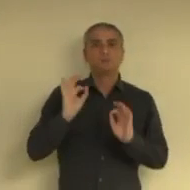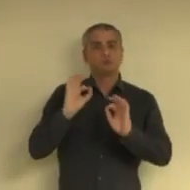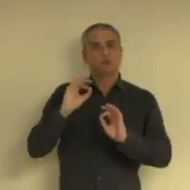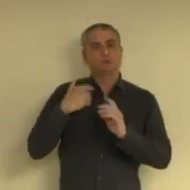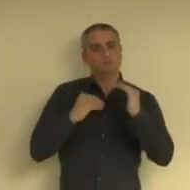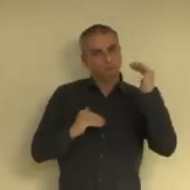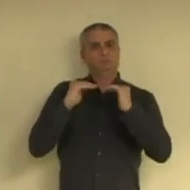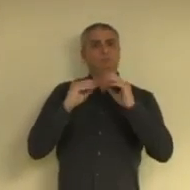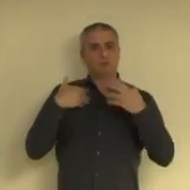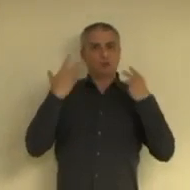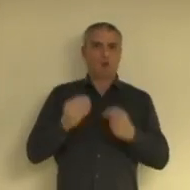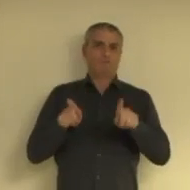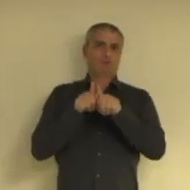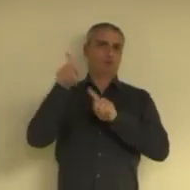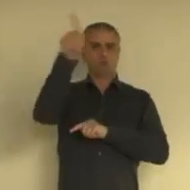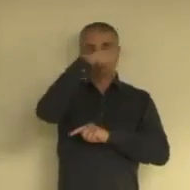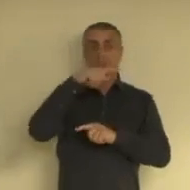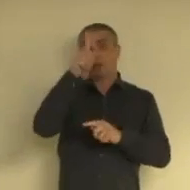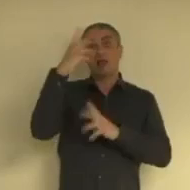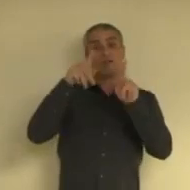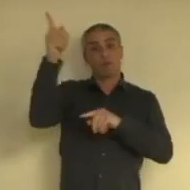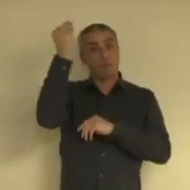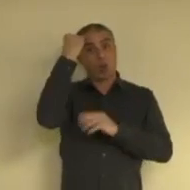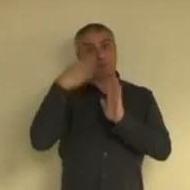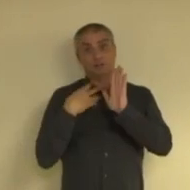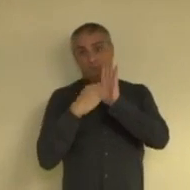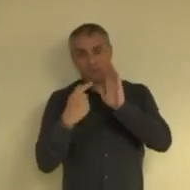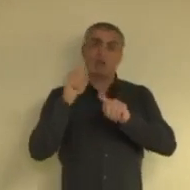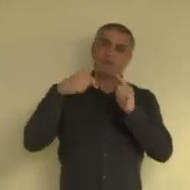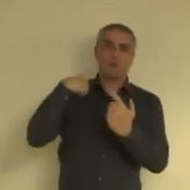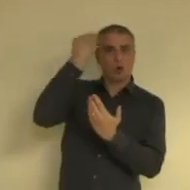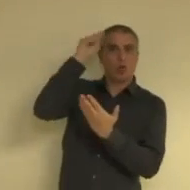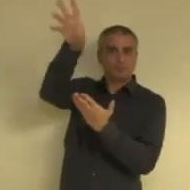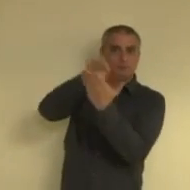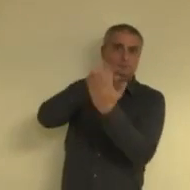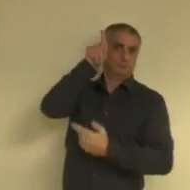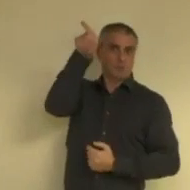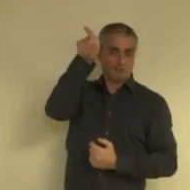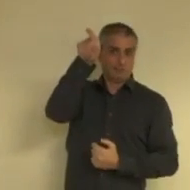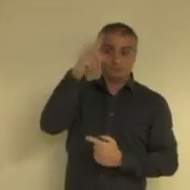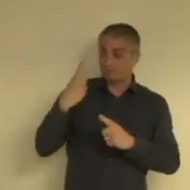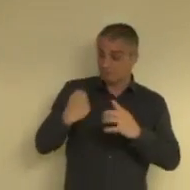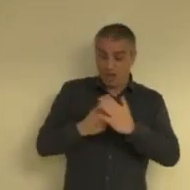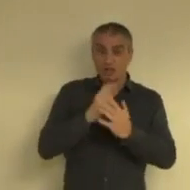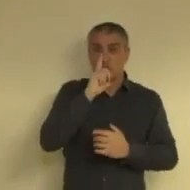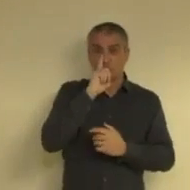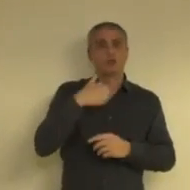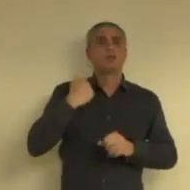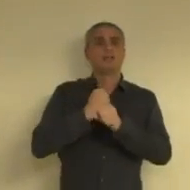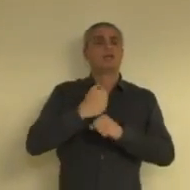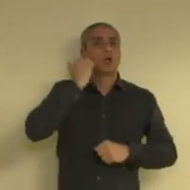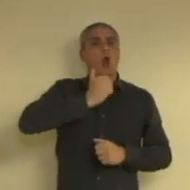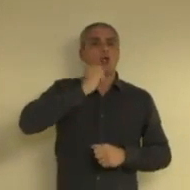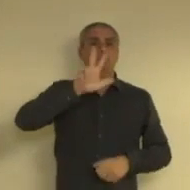כדי שנהיה לא פחות טובים. יש דברים שהם לומדים מאיתנו, יש דברים שאנחנו יכולים ללמוד מהם. עד יום ראשון נגיע